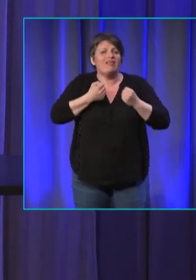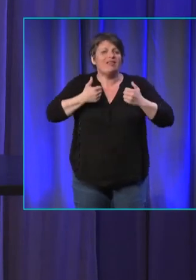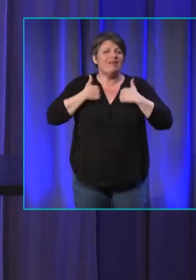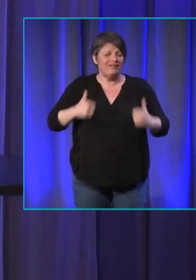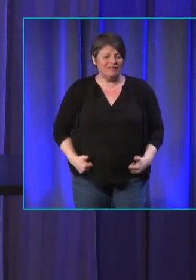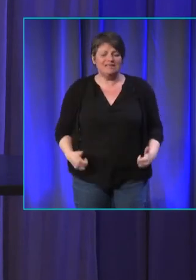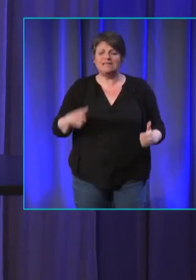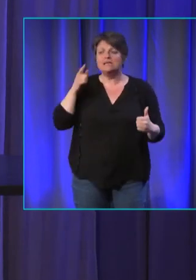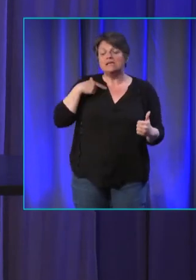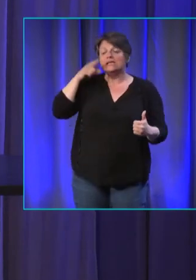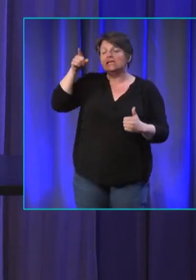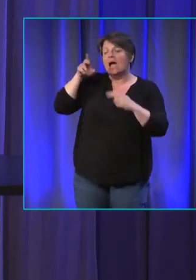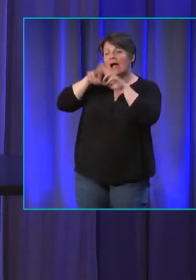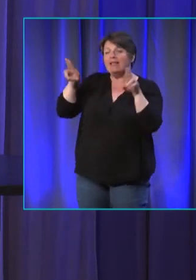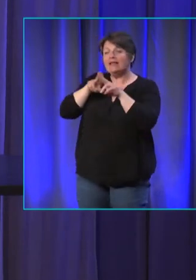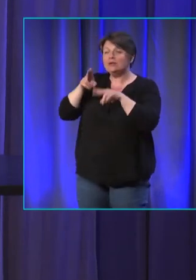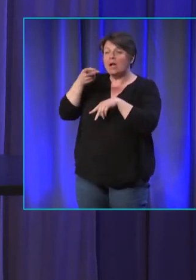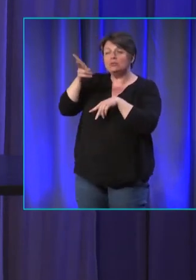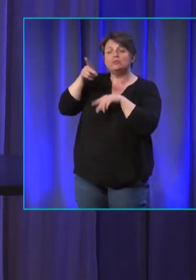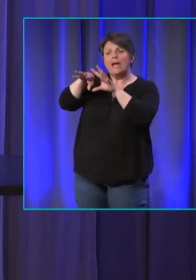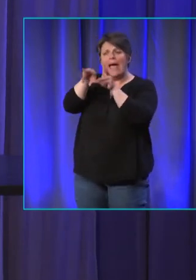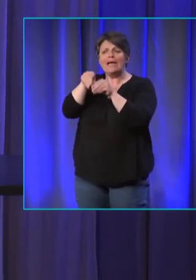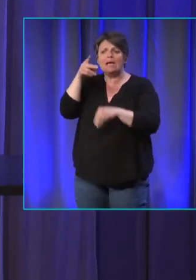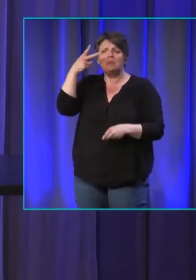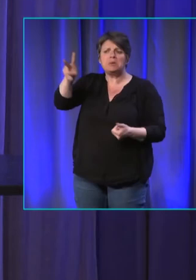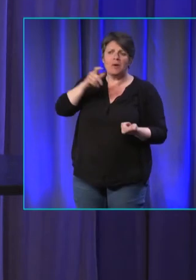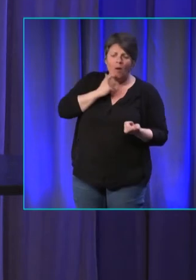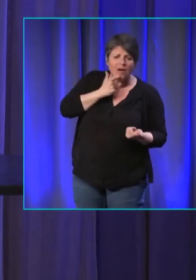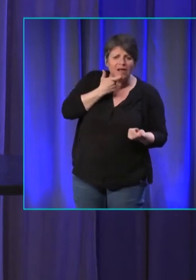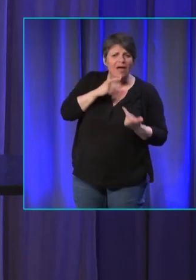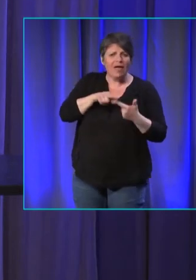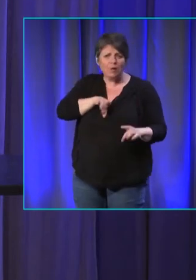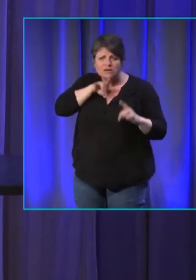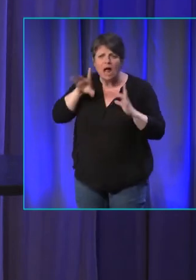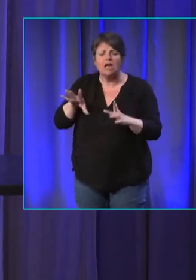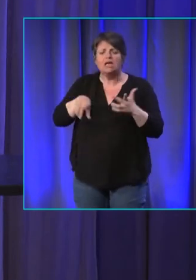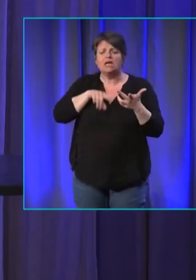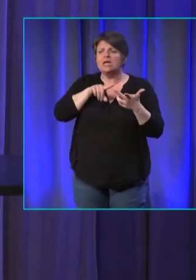niveau international, je suis obligé de me rapprocher d'équipes anglaises, australiennes,